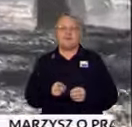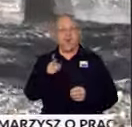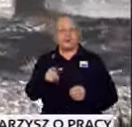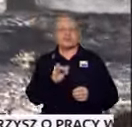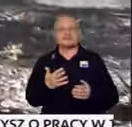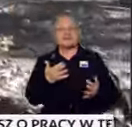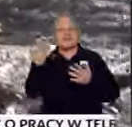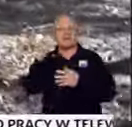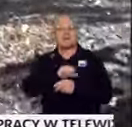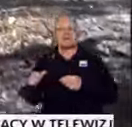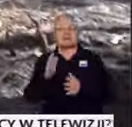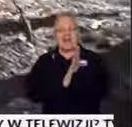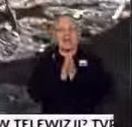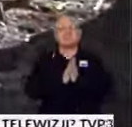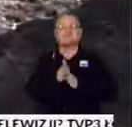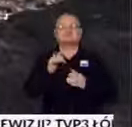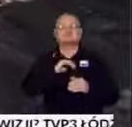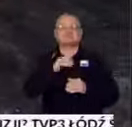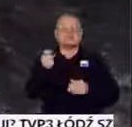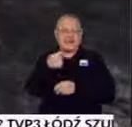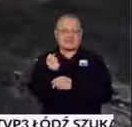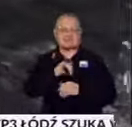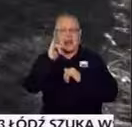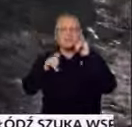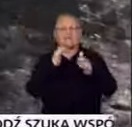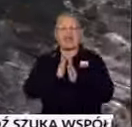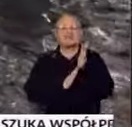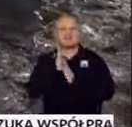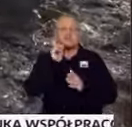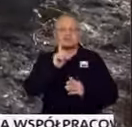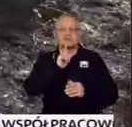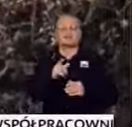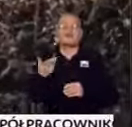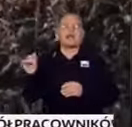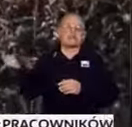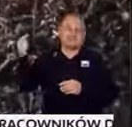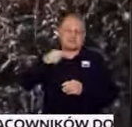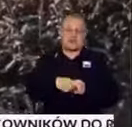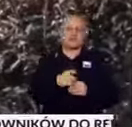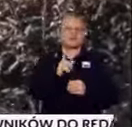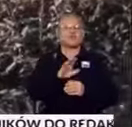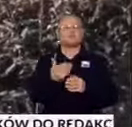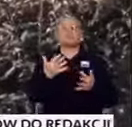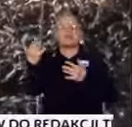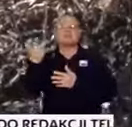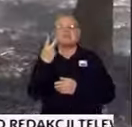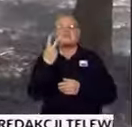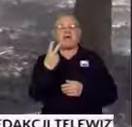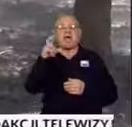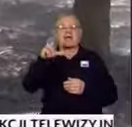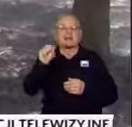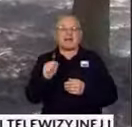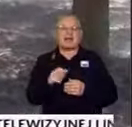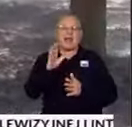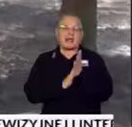O tym, że zapaliła się ściółka leśna, straż pożarną zaalarmował leśniczy. Gdy na miejsce przybyli strażacy, paliły się ponad 2 hektary lasu.